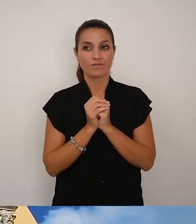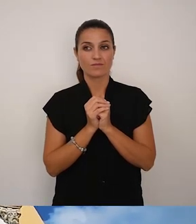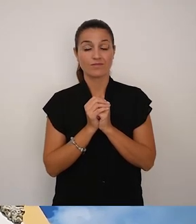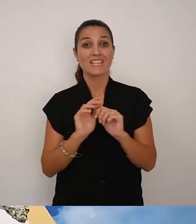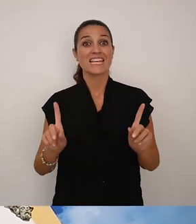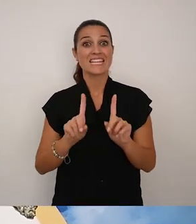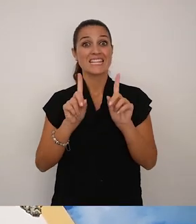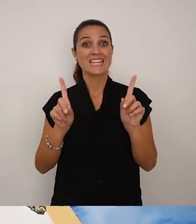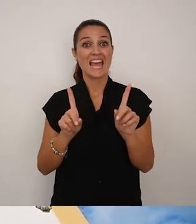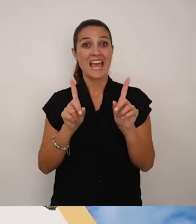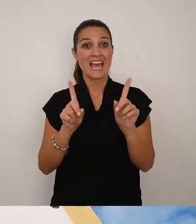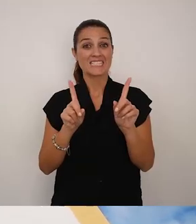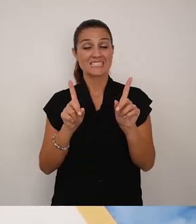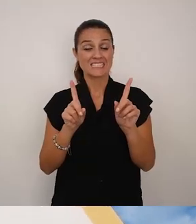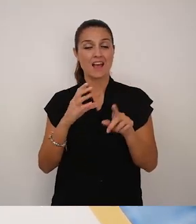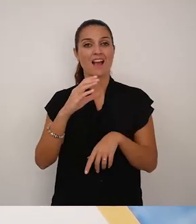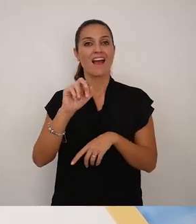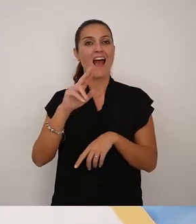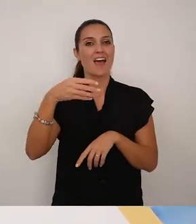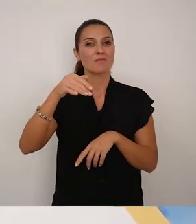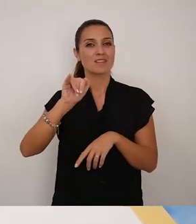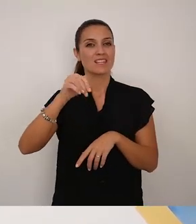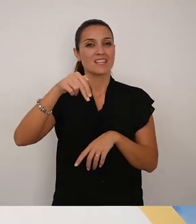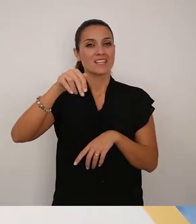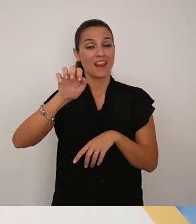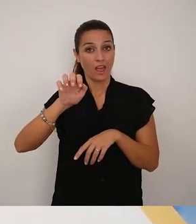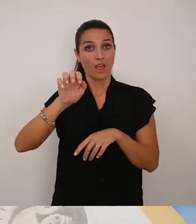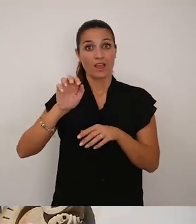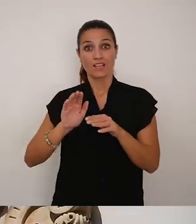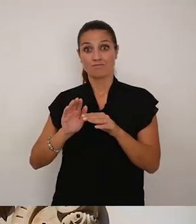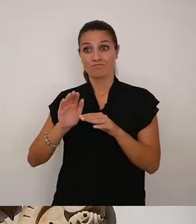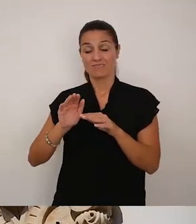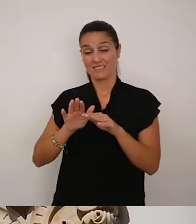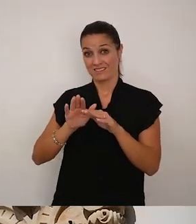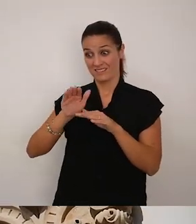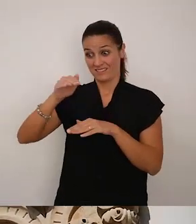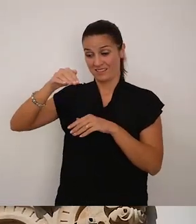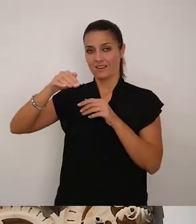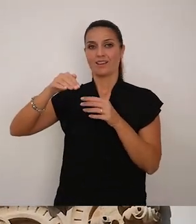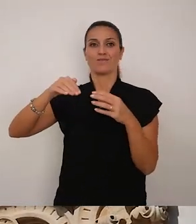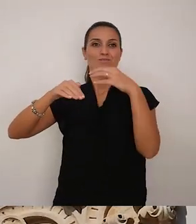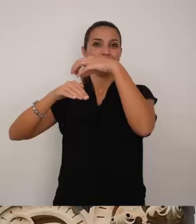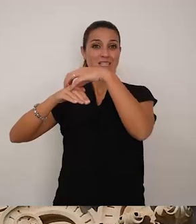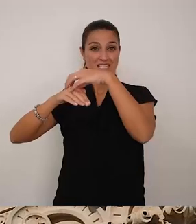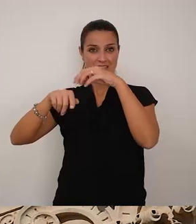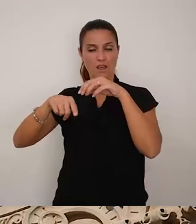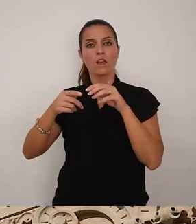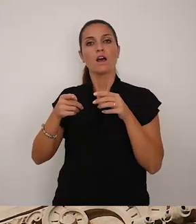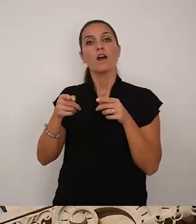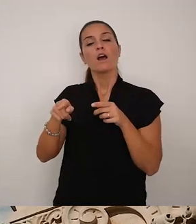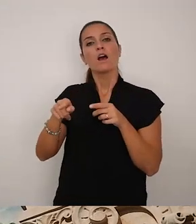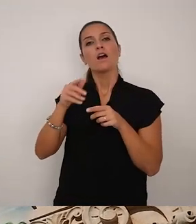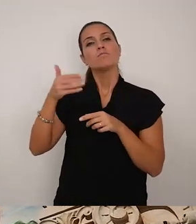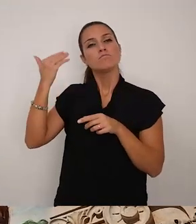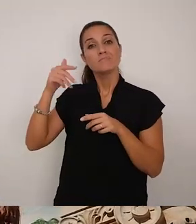La chiesa del Carmine è situata in cima all'abitato. La parte più antica dell'edificio risale agli inizi del